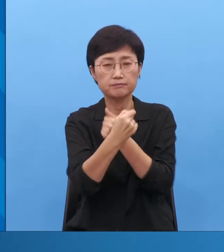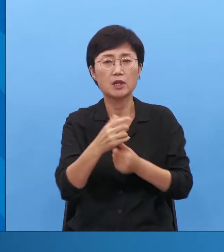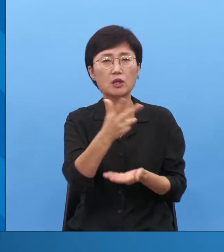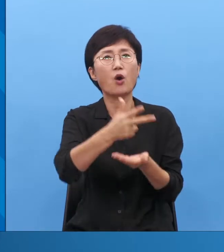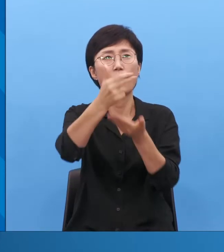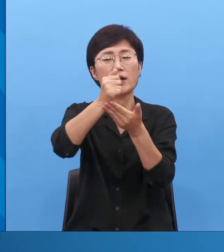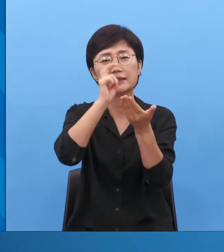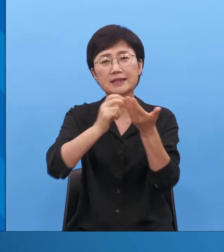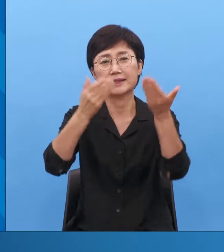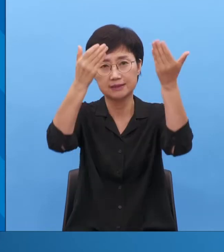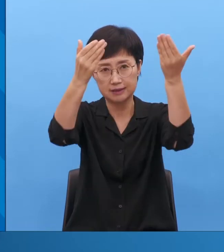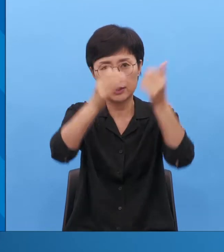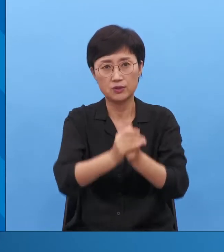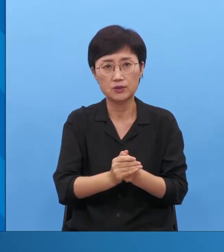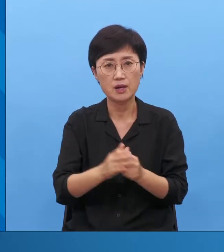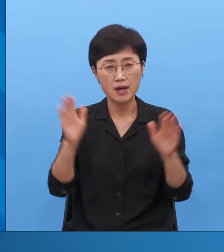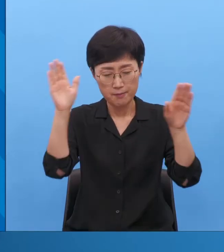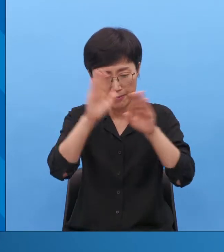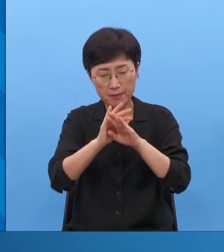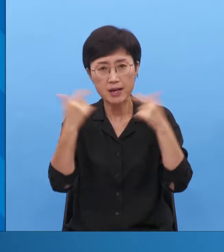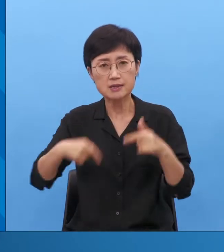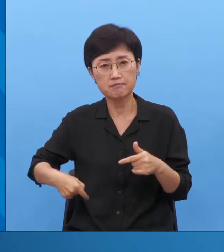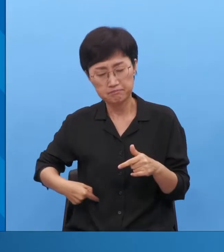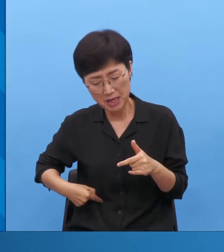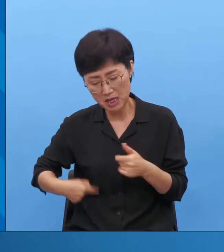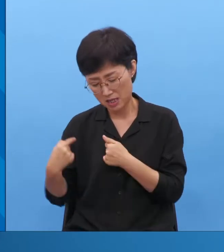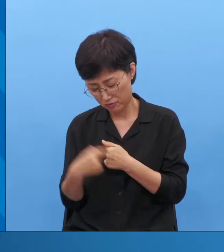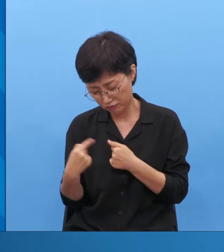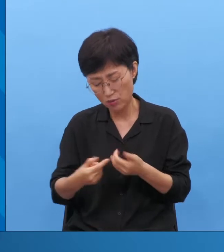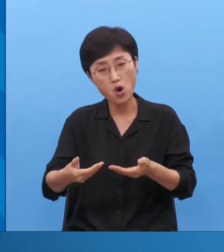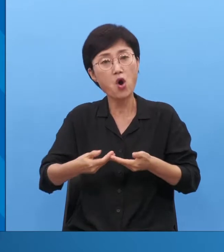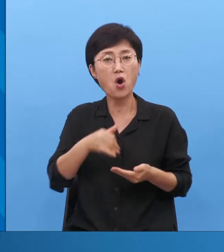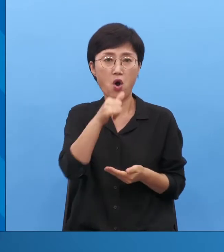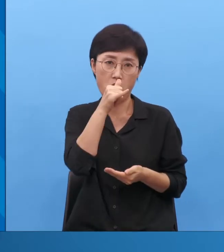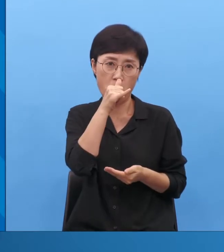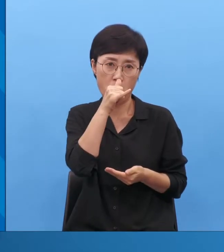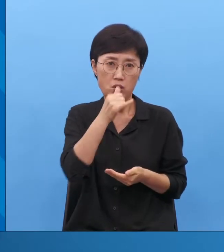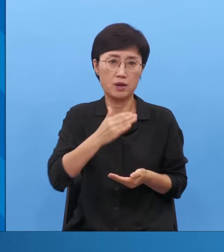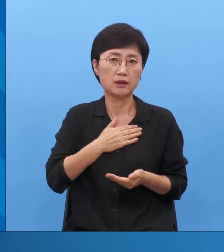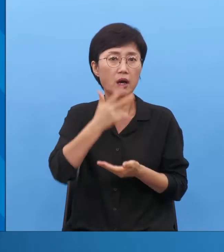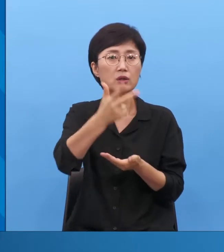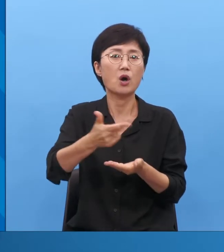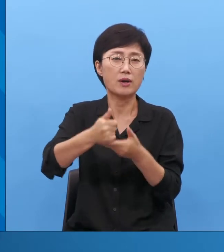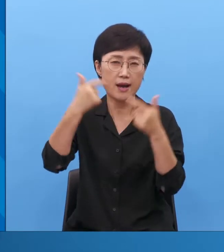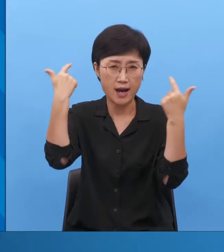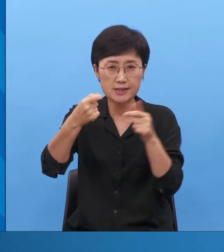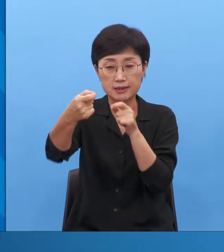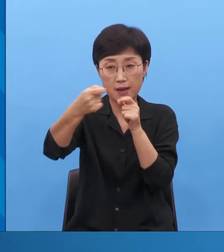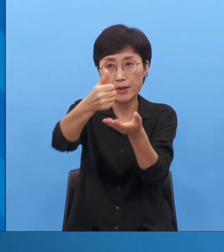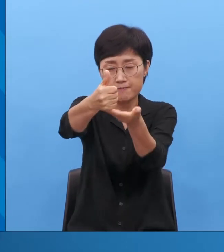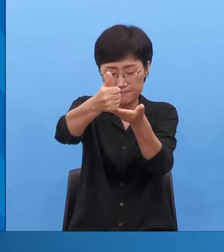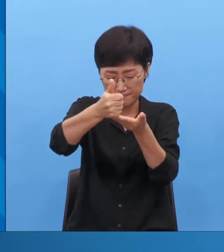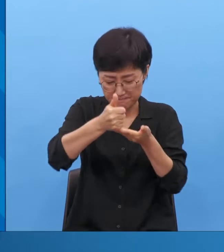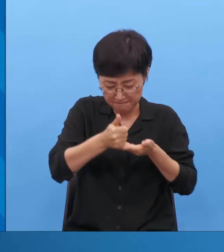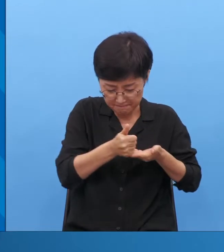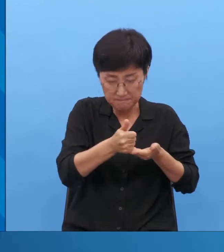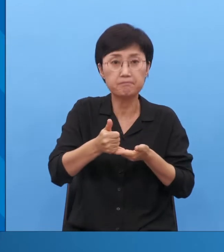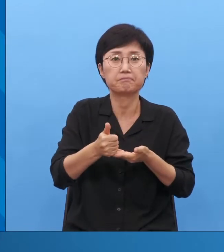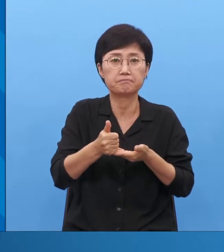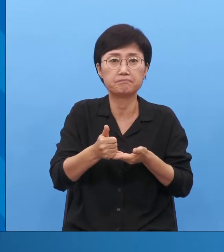여호와를 송축할지라. 밤마다 내 양심이 나를 교훈하도다. 내가 여호와를 항상 내 앞에